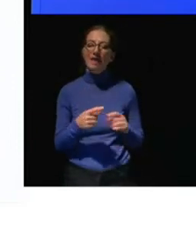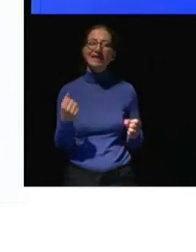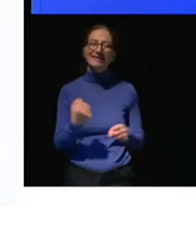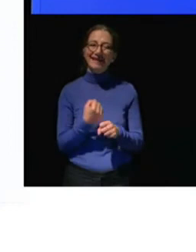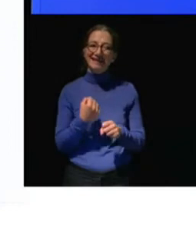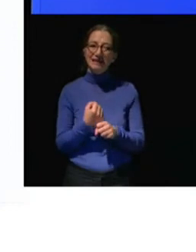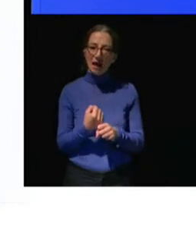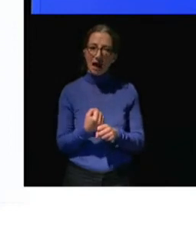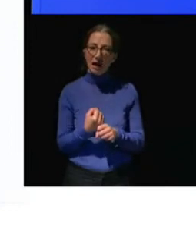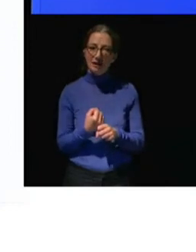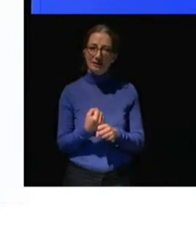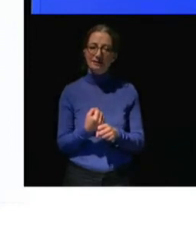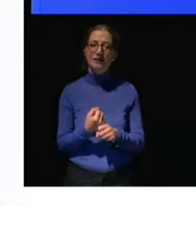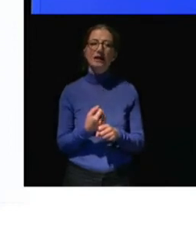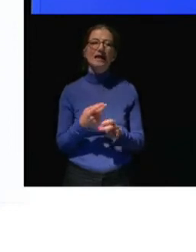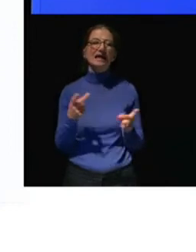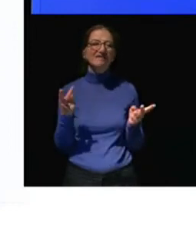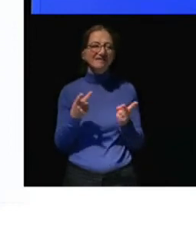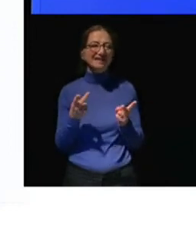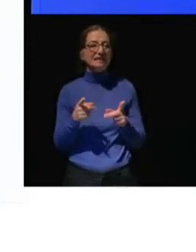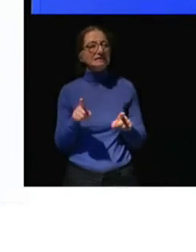gleichen Bedingungen arbeiten wie KünstlerInnen.